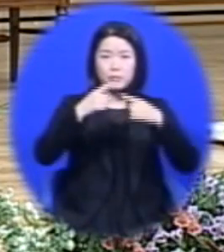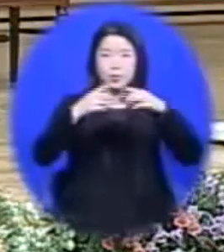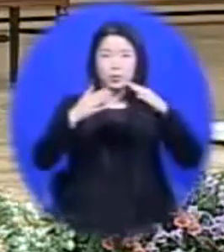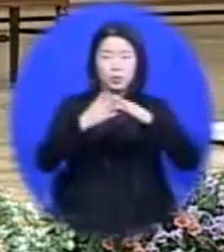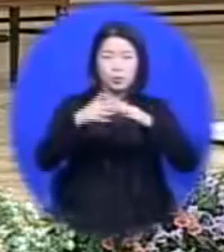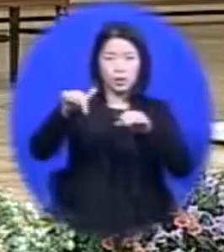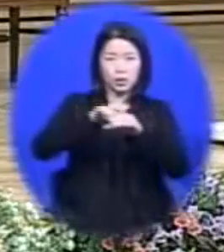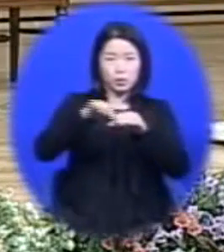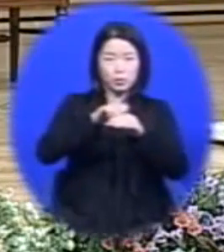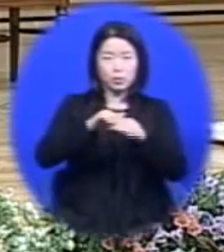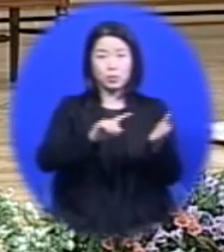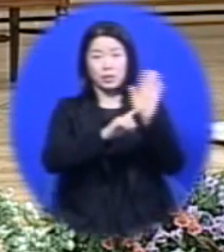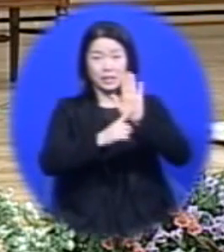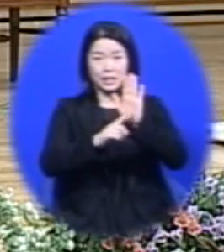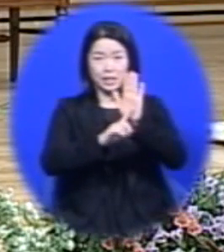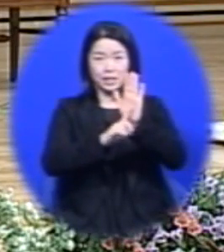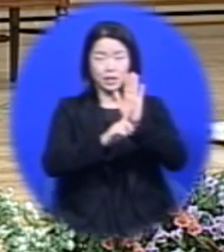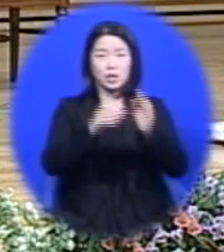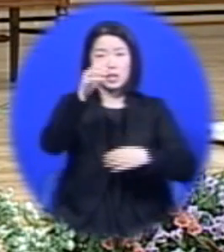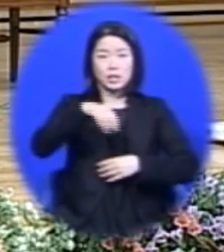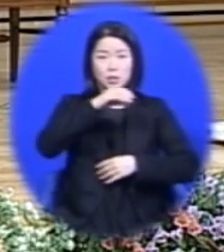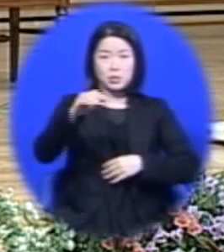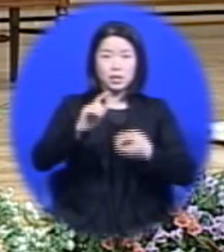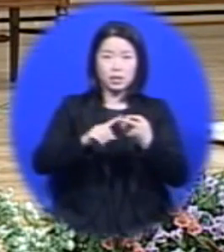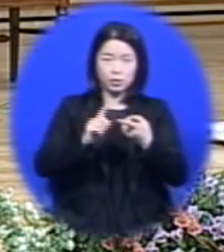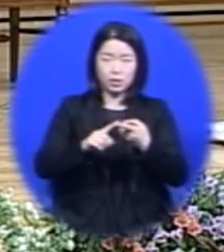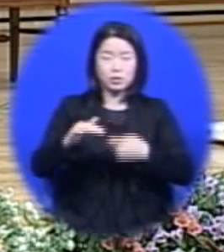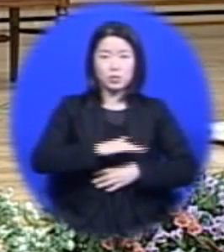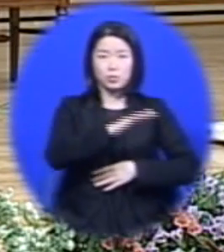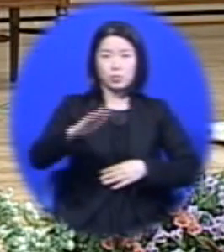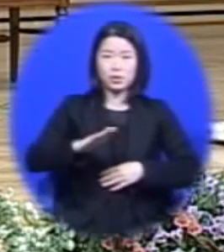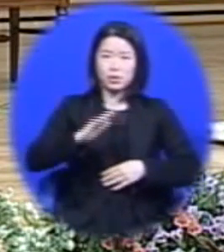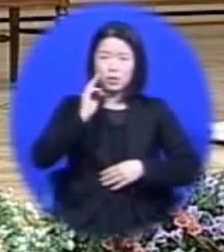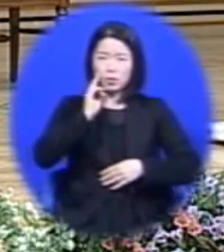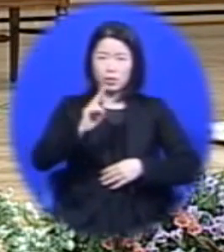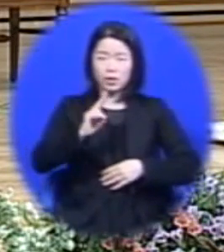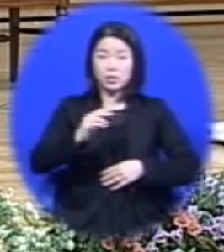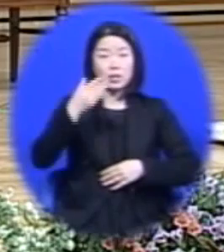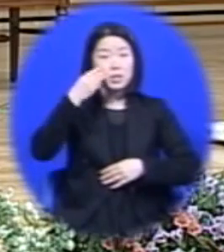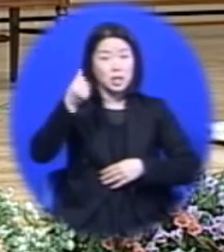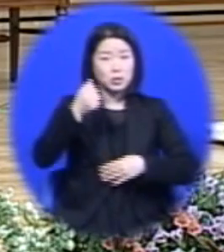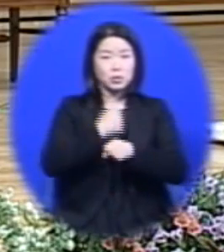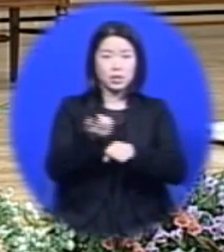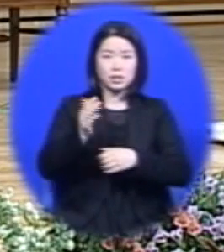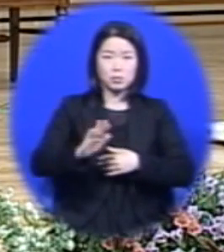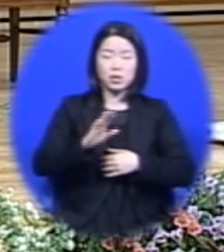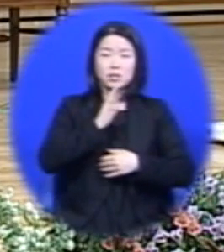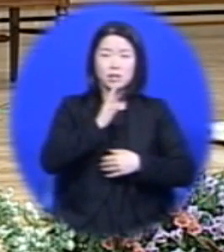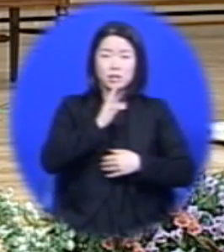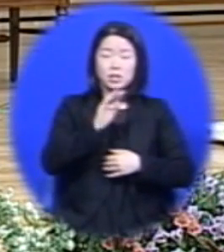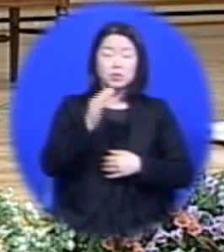또 기독교의 상징이 십자가라는 것에 대해서 우리는 굉장히 익숙하지만 사실은